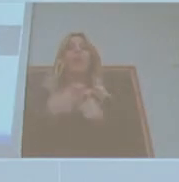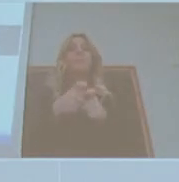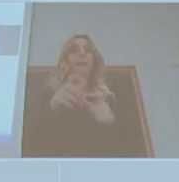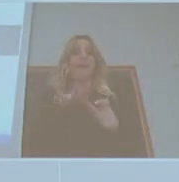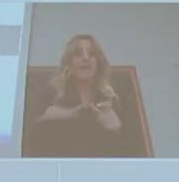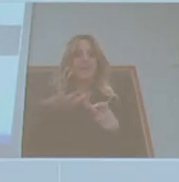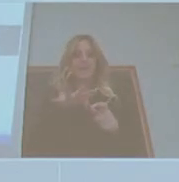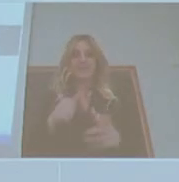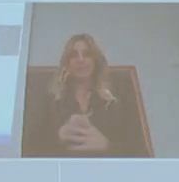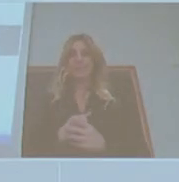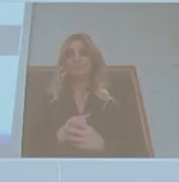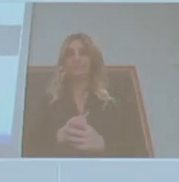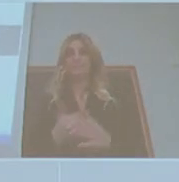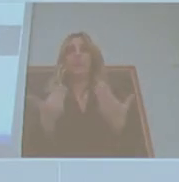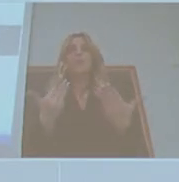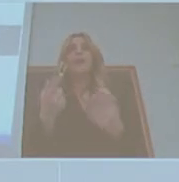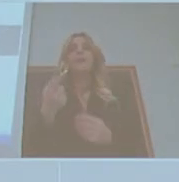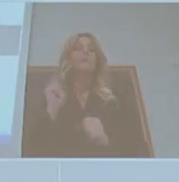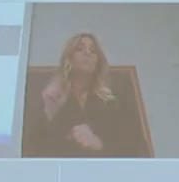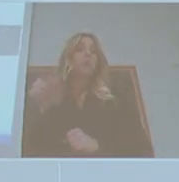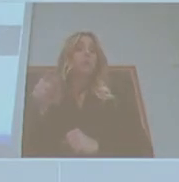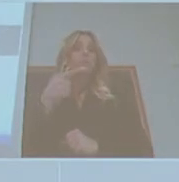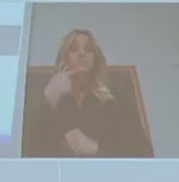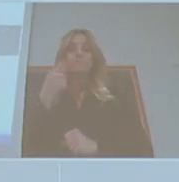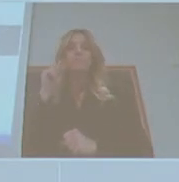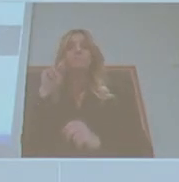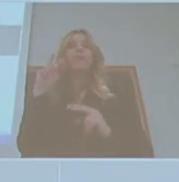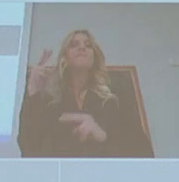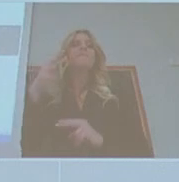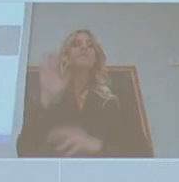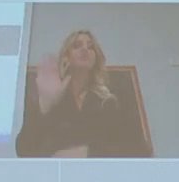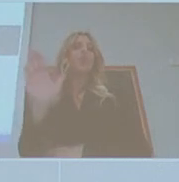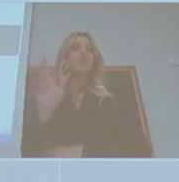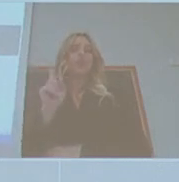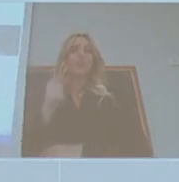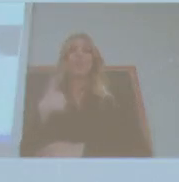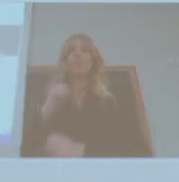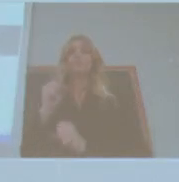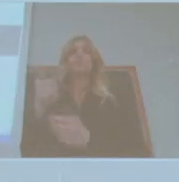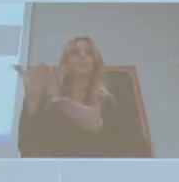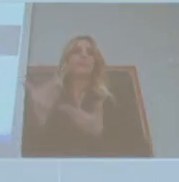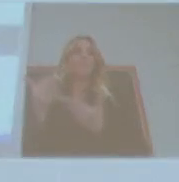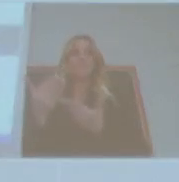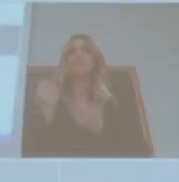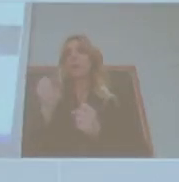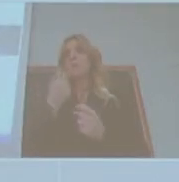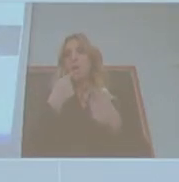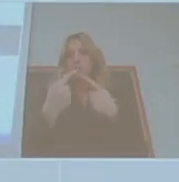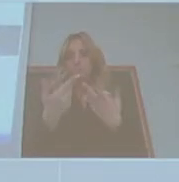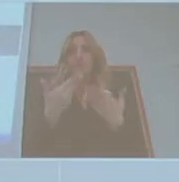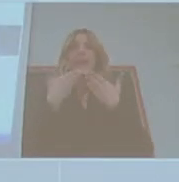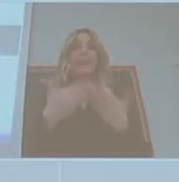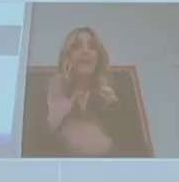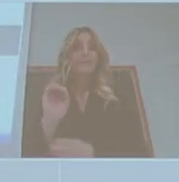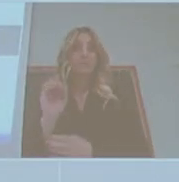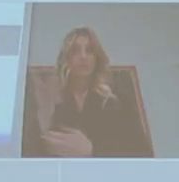Ecco, magari su questo un suo contributo e su una visione in generale che la invitiamo a portare in questa tavola rotonda. Grazie